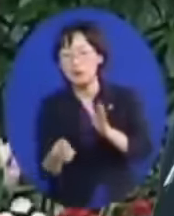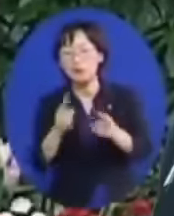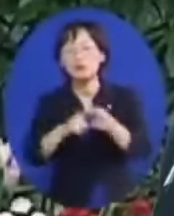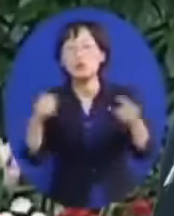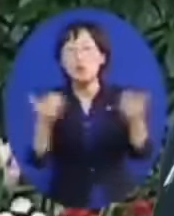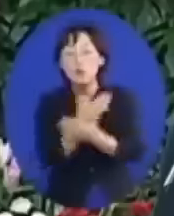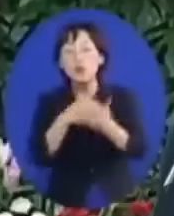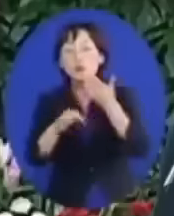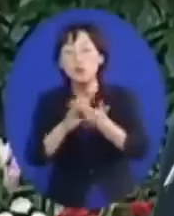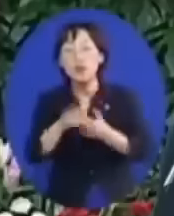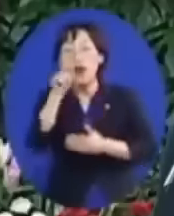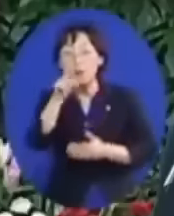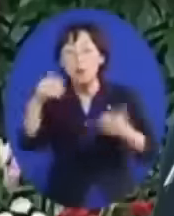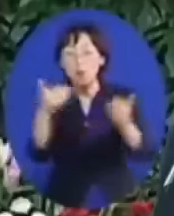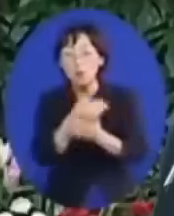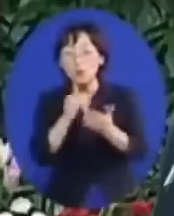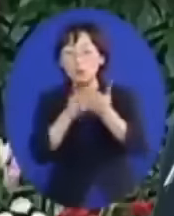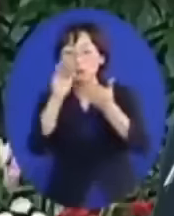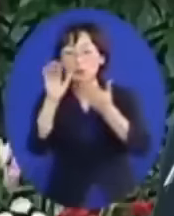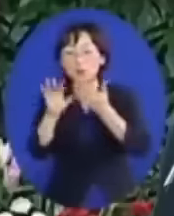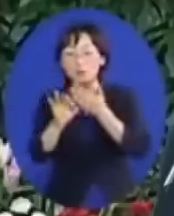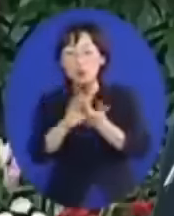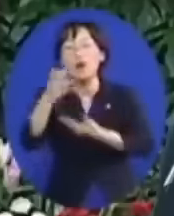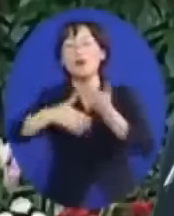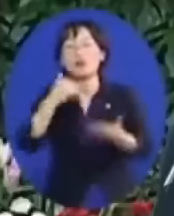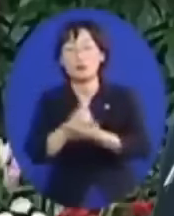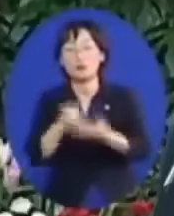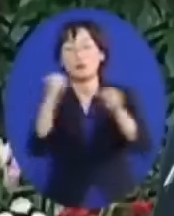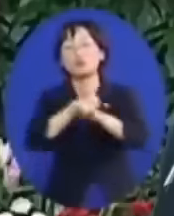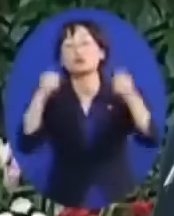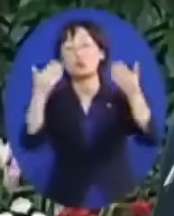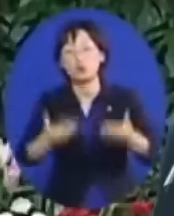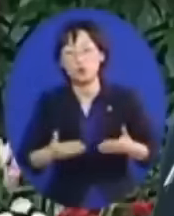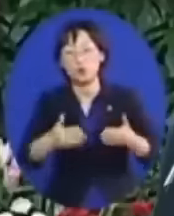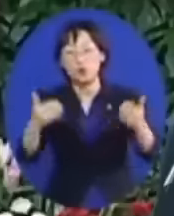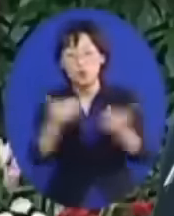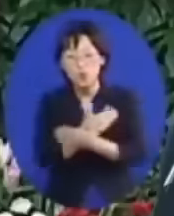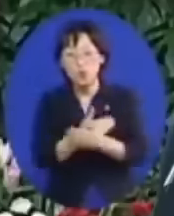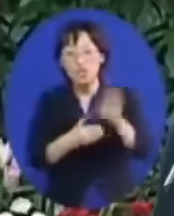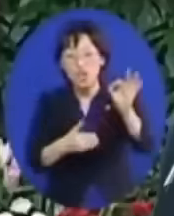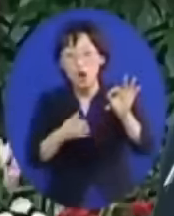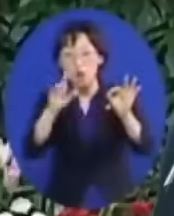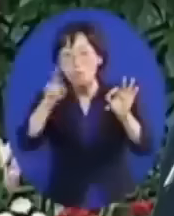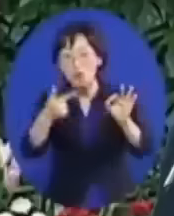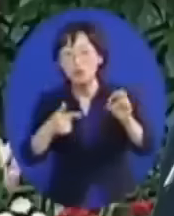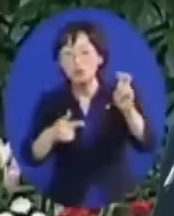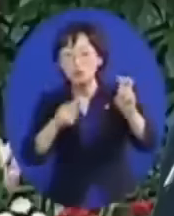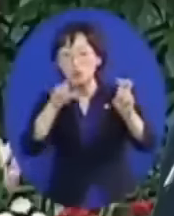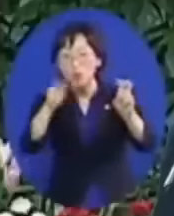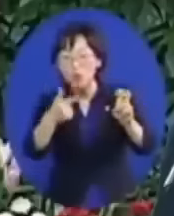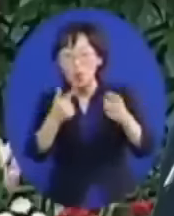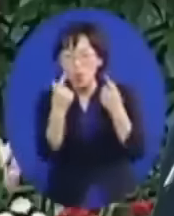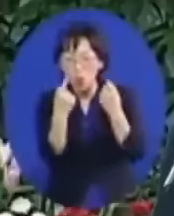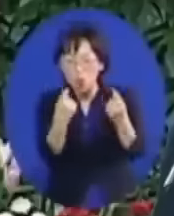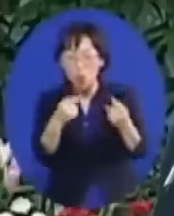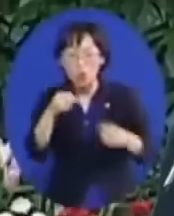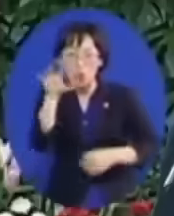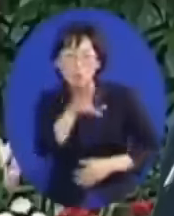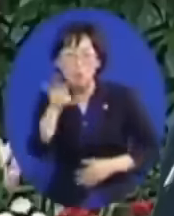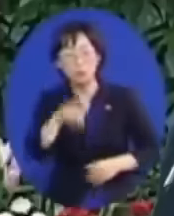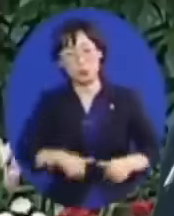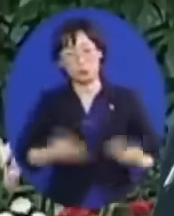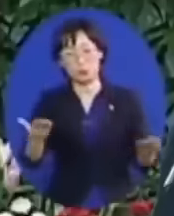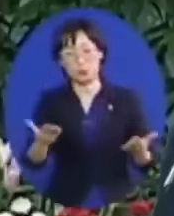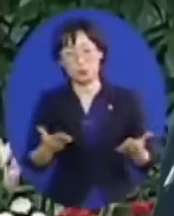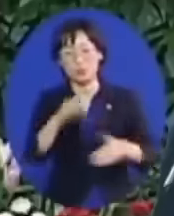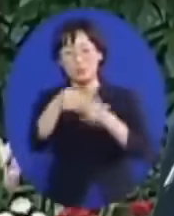회개하면 한번 회개하면 하나님이 용서해 주시지 회개를 10번, 20번 같은 회개를 할 필요는 없는 것입니다.